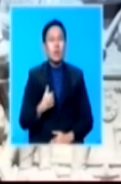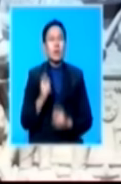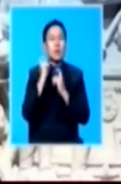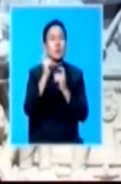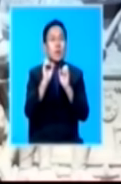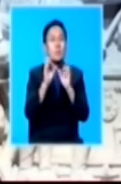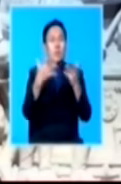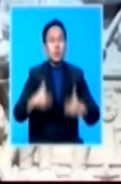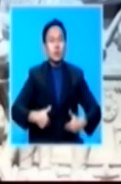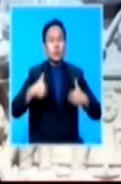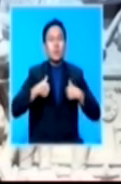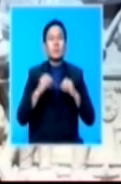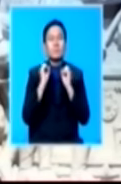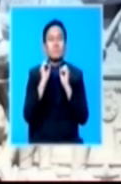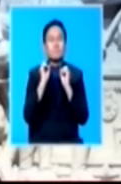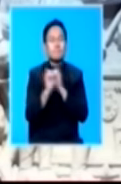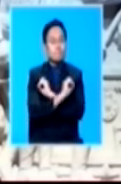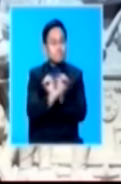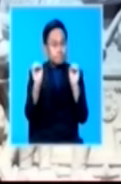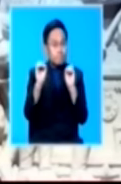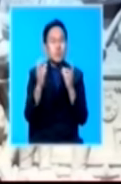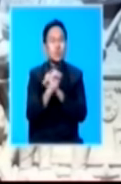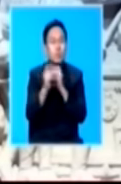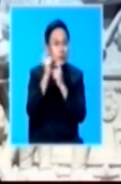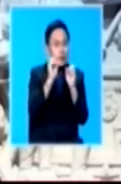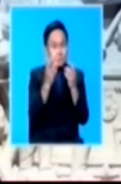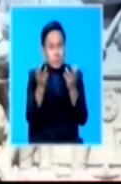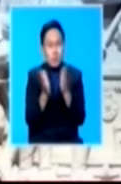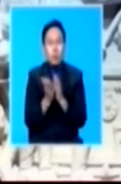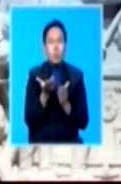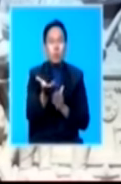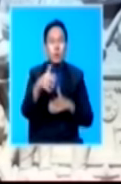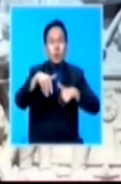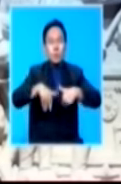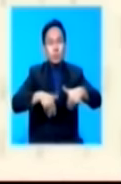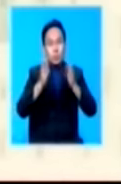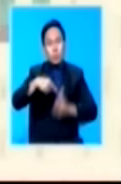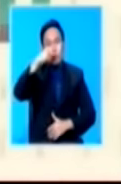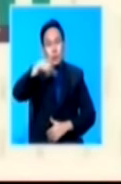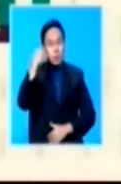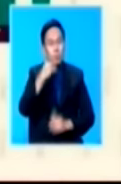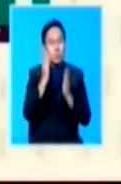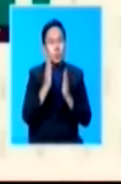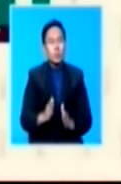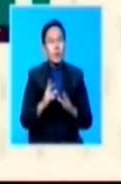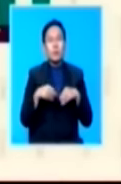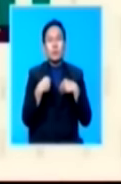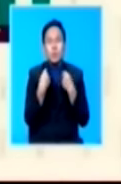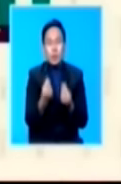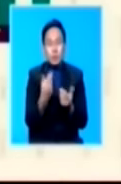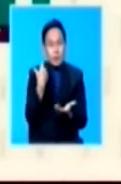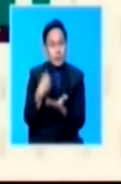รวมทั้งผมขอเชิญชวนพวกเราแนวหลังทุกคนได้ร่วมการแสดงออกถึงความมีน้ำใจตอบแทนความเสียสละด้วยการ